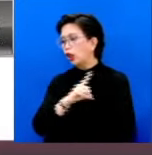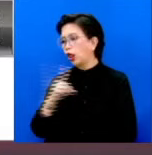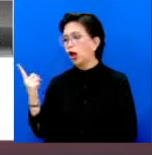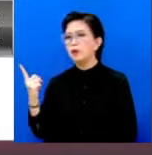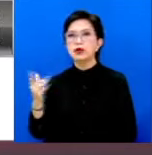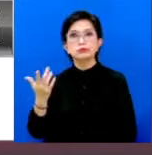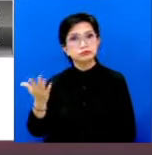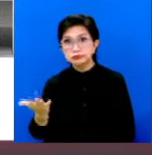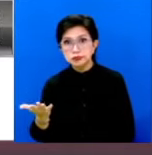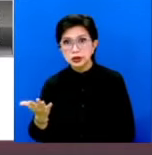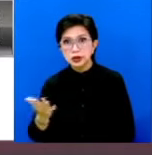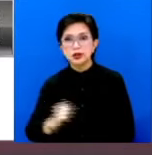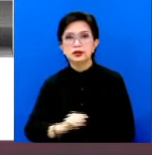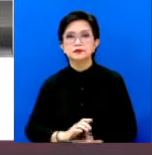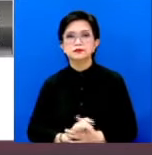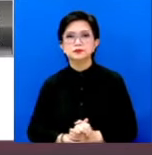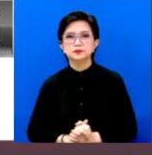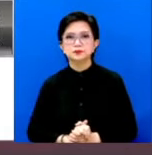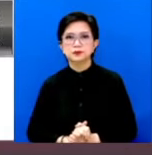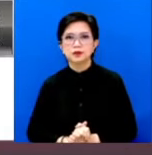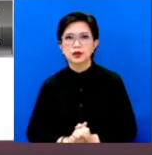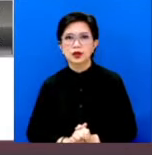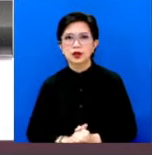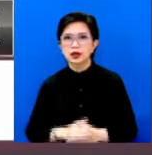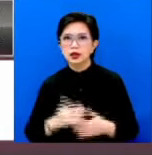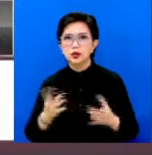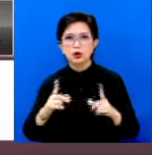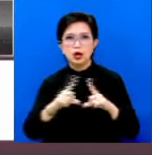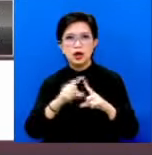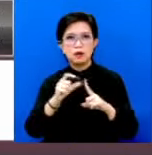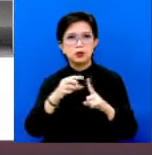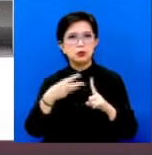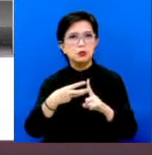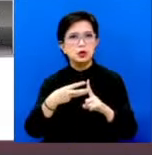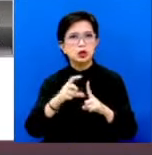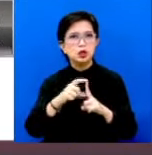1 bulan yang akan datang atau APBD yang akan datang?